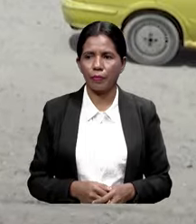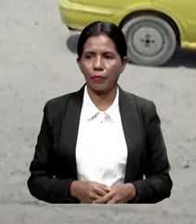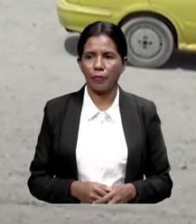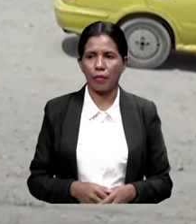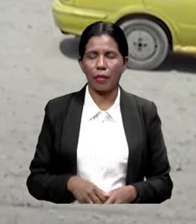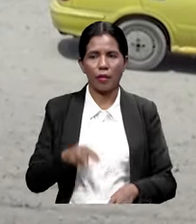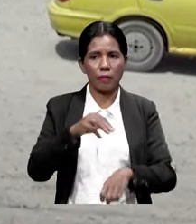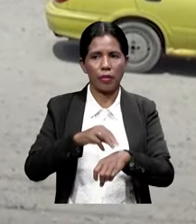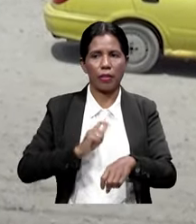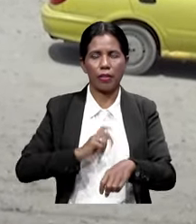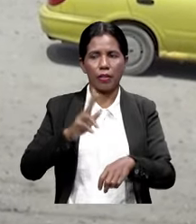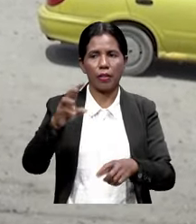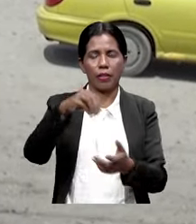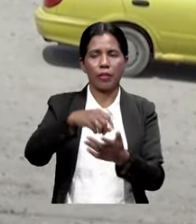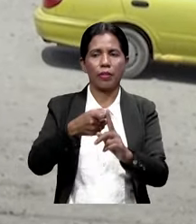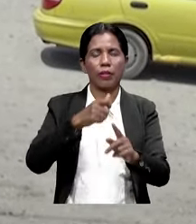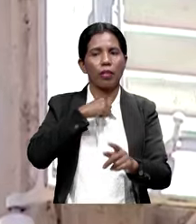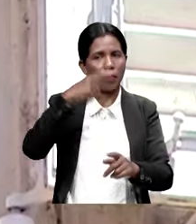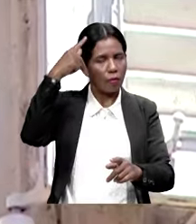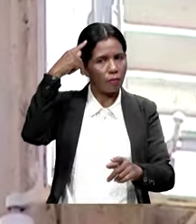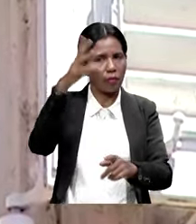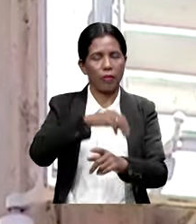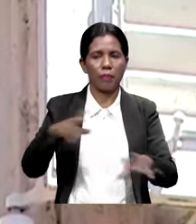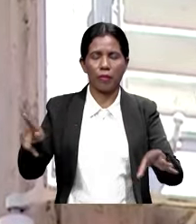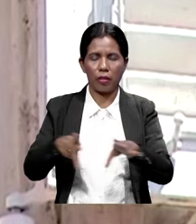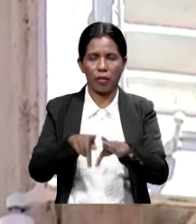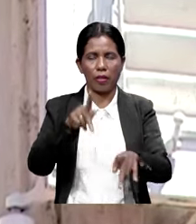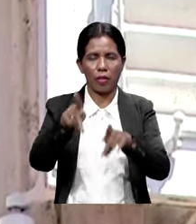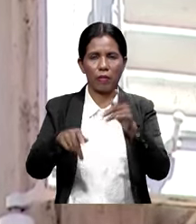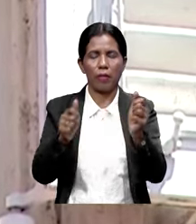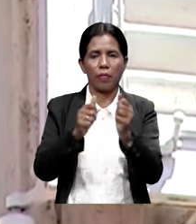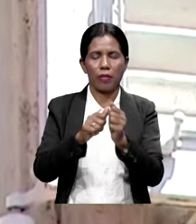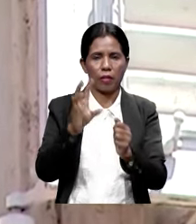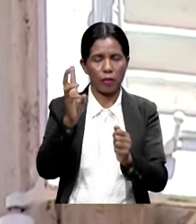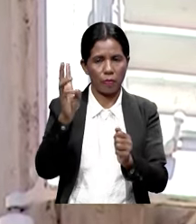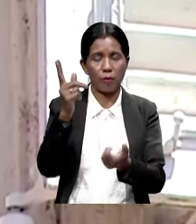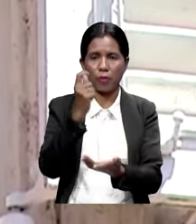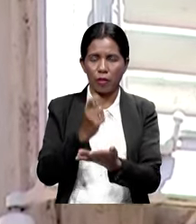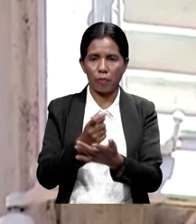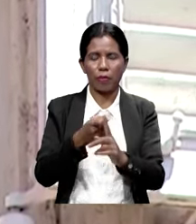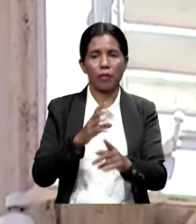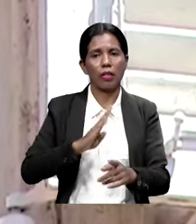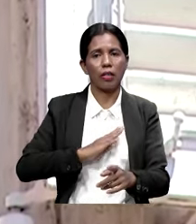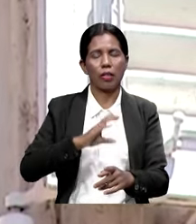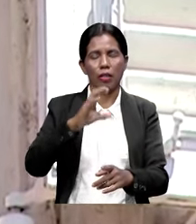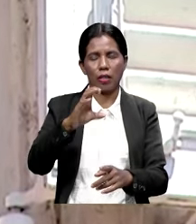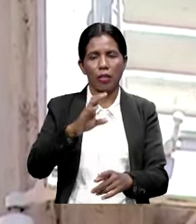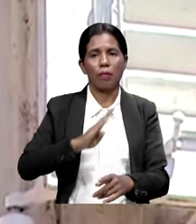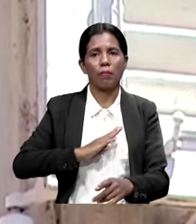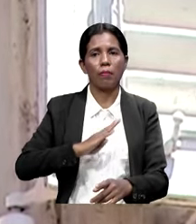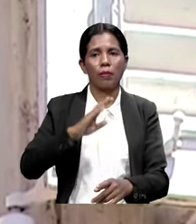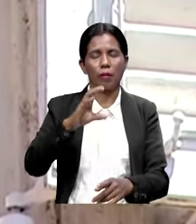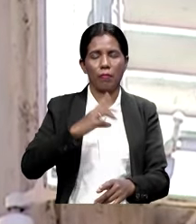Misa eta stolune se presidi usi Papa Francisco no partisipa usi sarani rihun neng nulu usi diocese dili baukau no maliana.